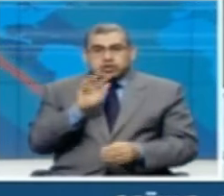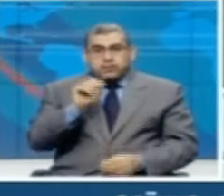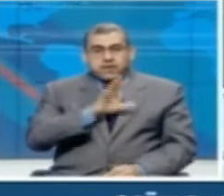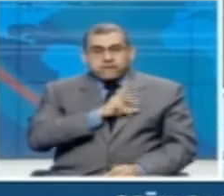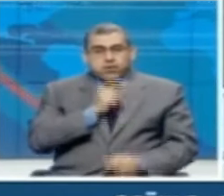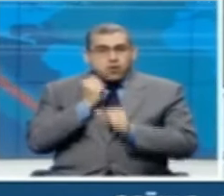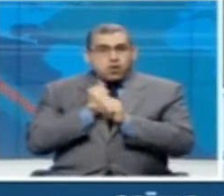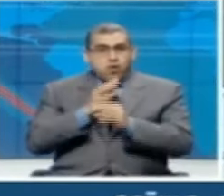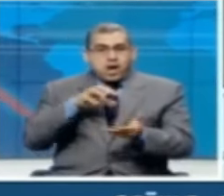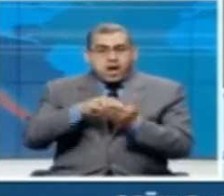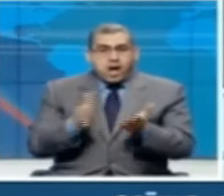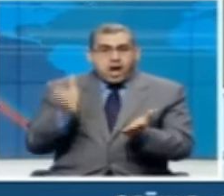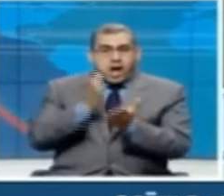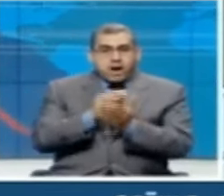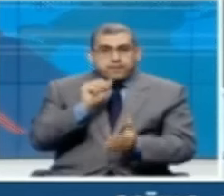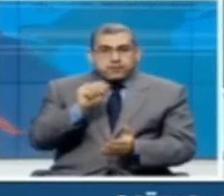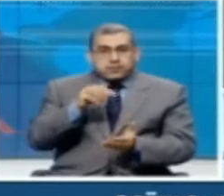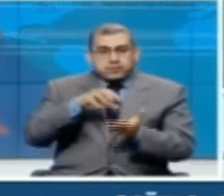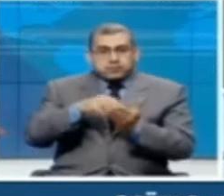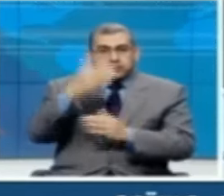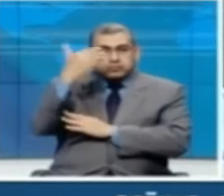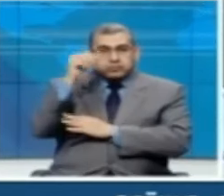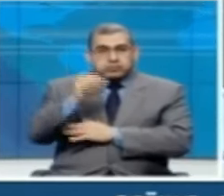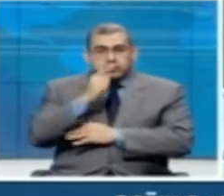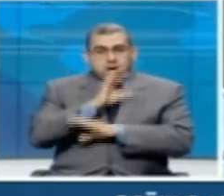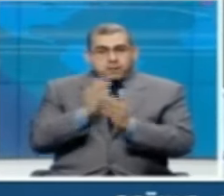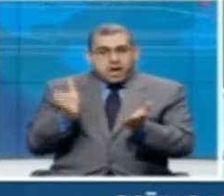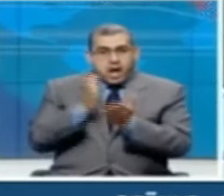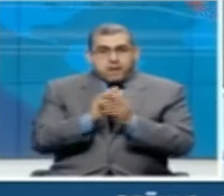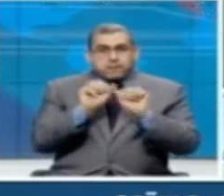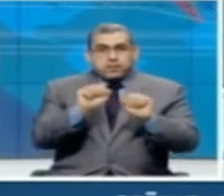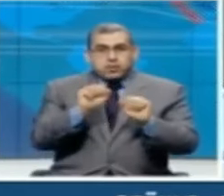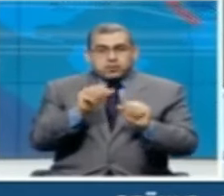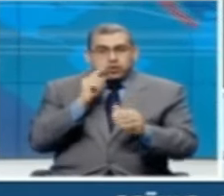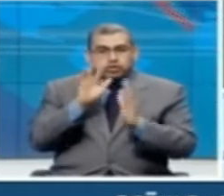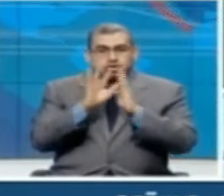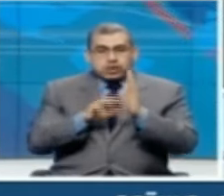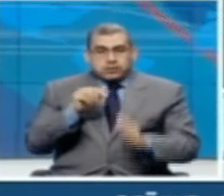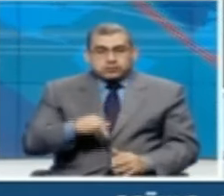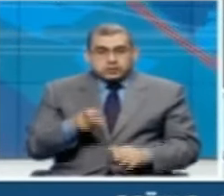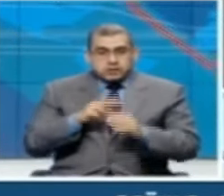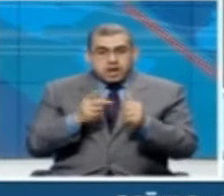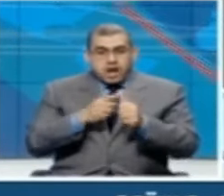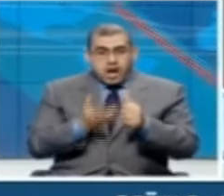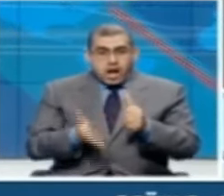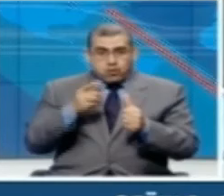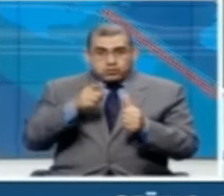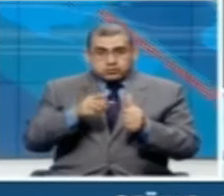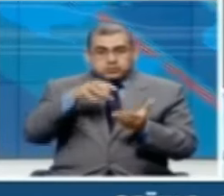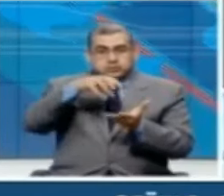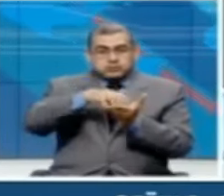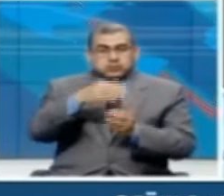الفلسطيني حق للفلسطيني كافة حقوقه المشروعة، وفي مقدمتها